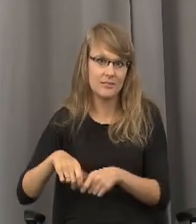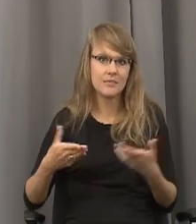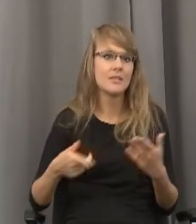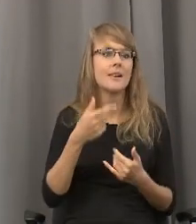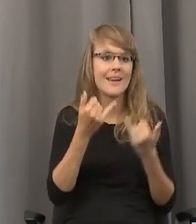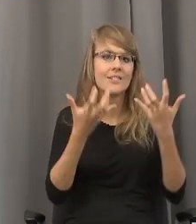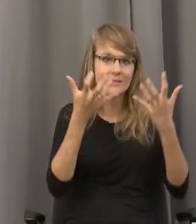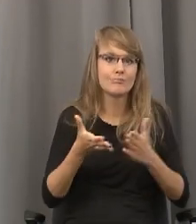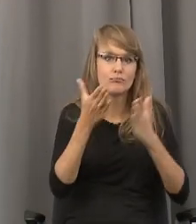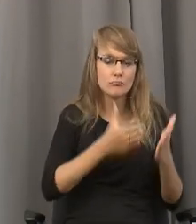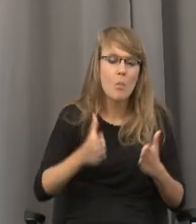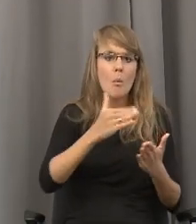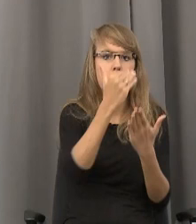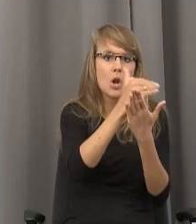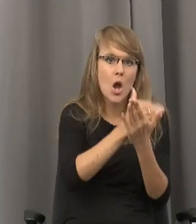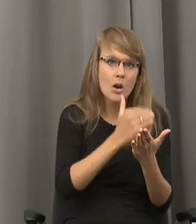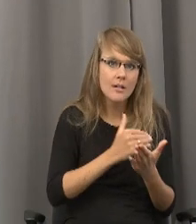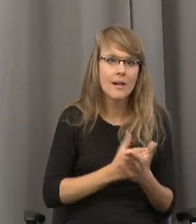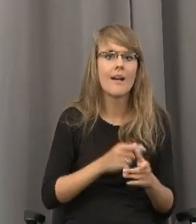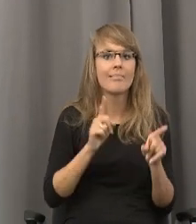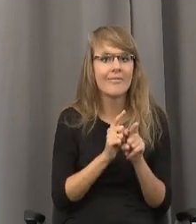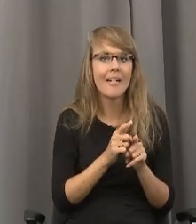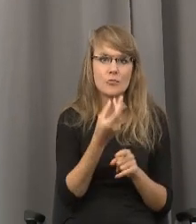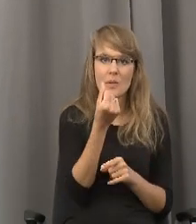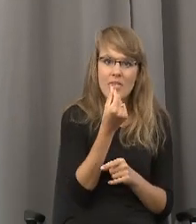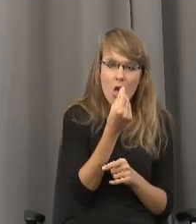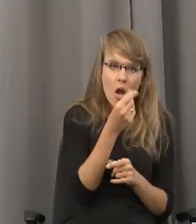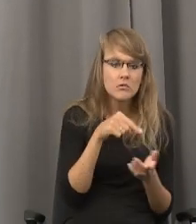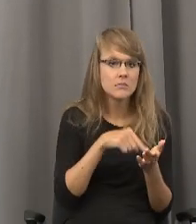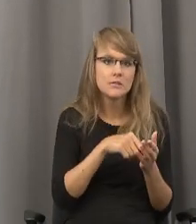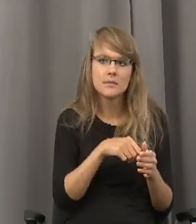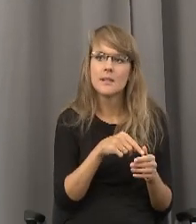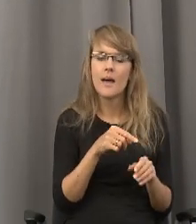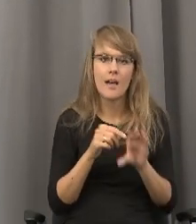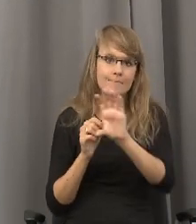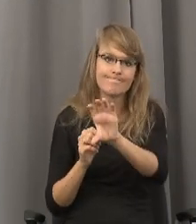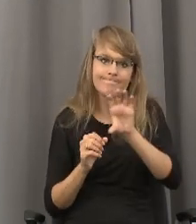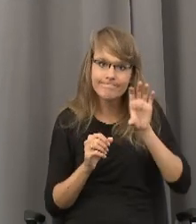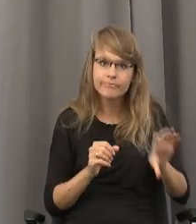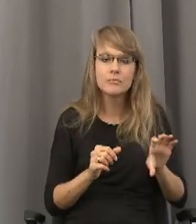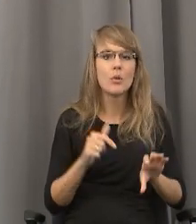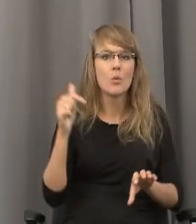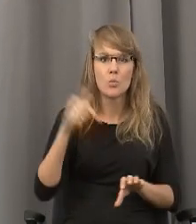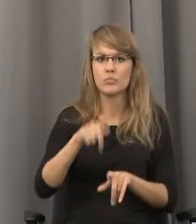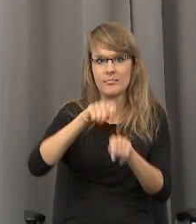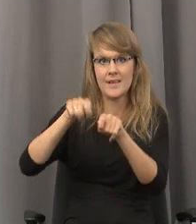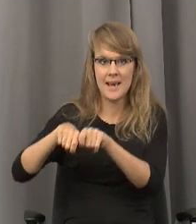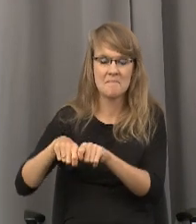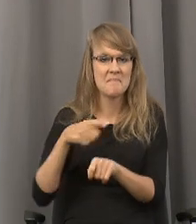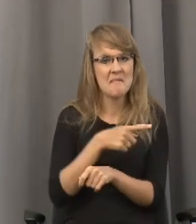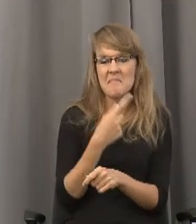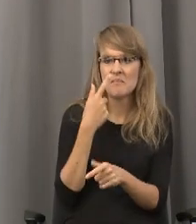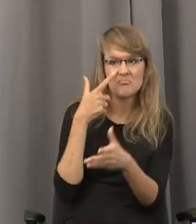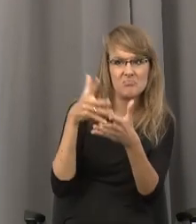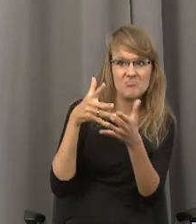przygotowywanie programów, a przede wszystkim zapewnienie źródeł ich finansowania. Przy utrzymaniu się obecnych trendów demograficznych za 3 dekady